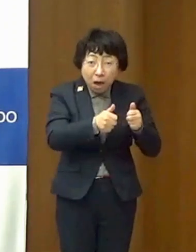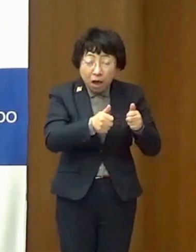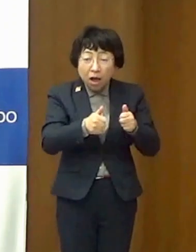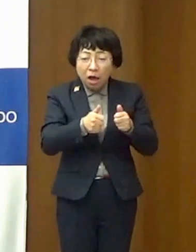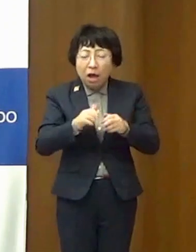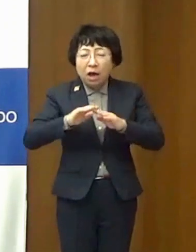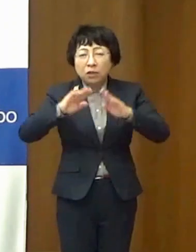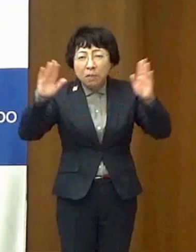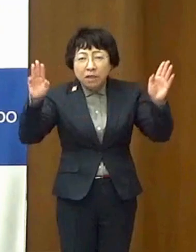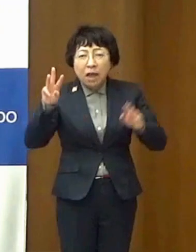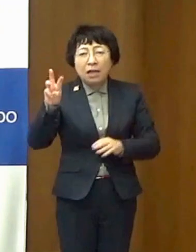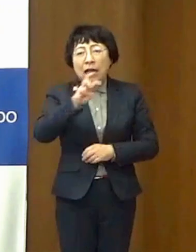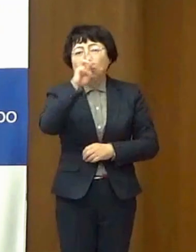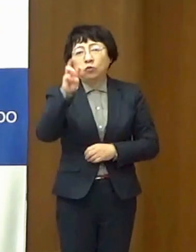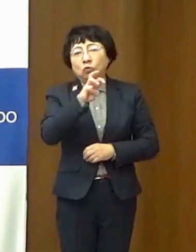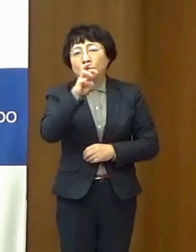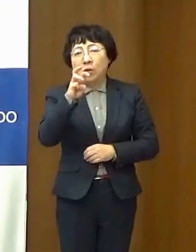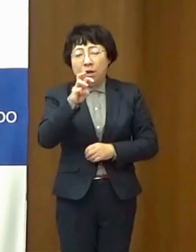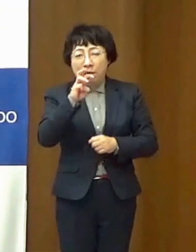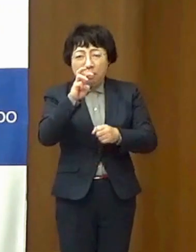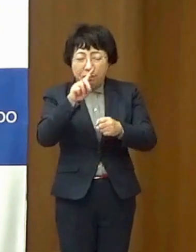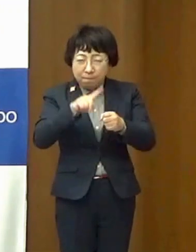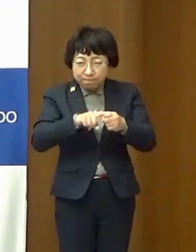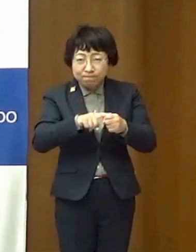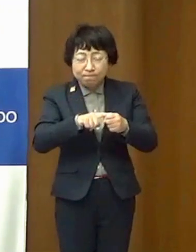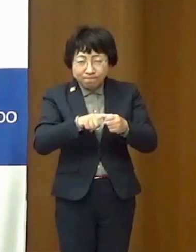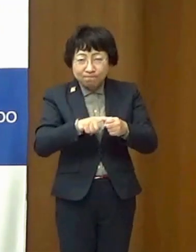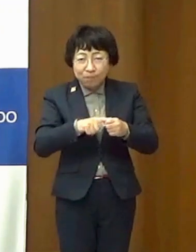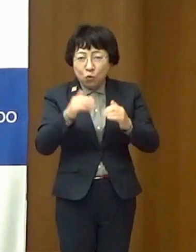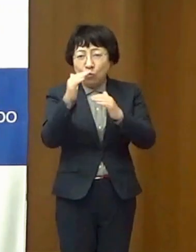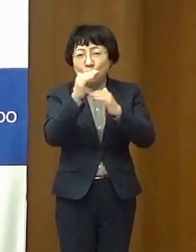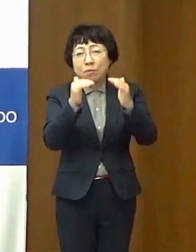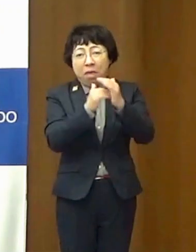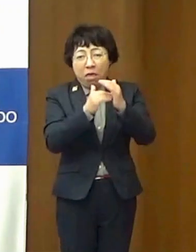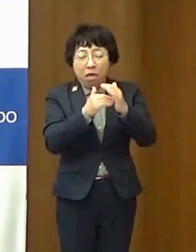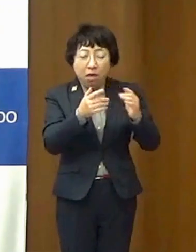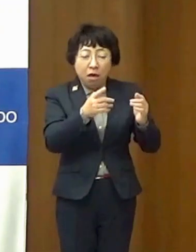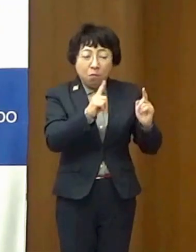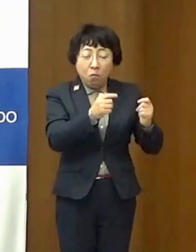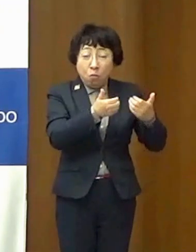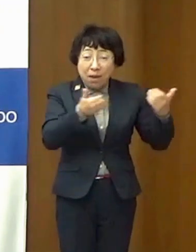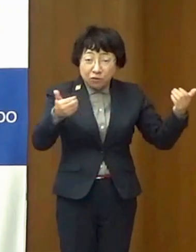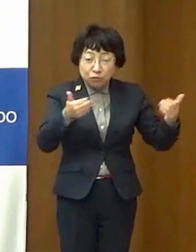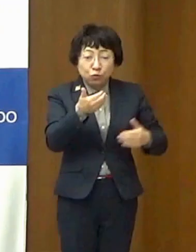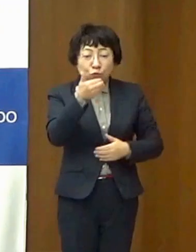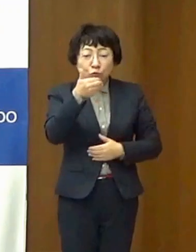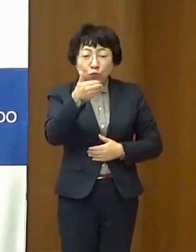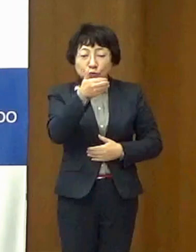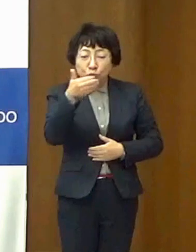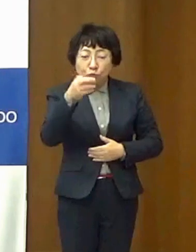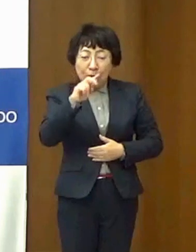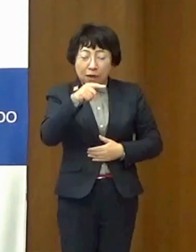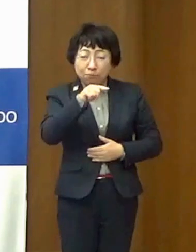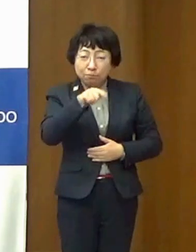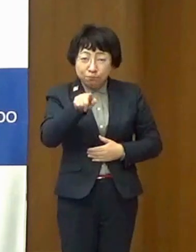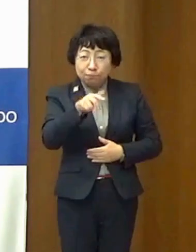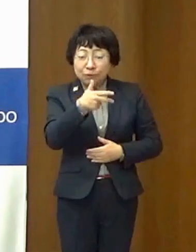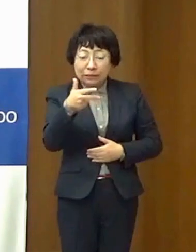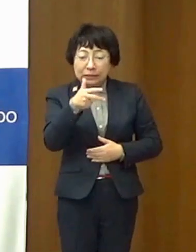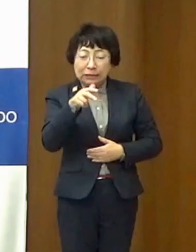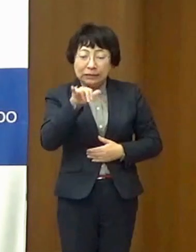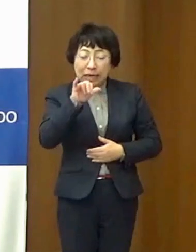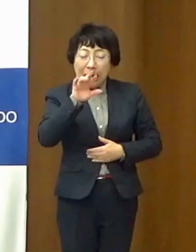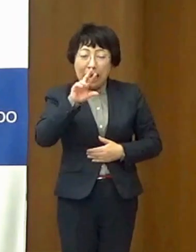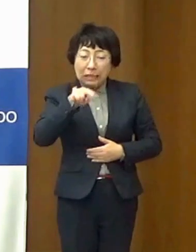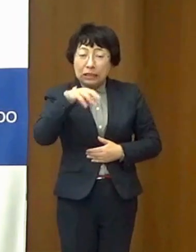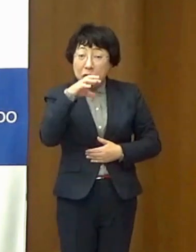年という節目を迎えます。紋別競馬場でのグランシャリオナイター、こちらスタートしてから15周年、